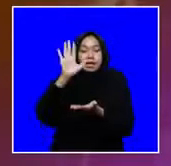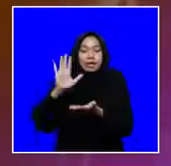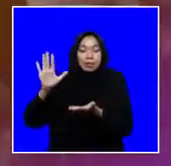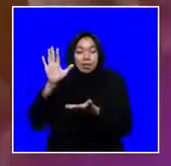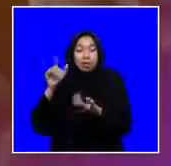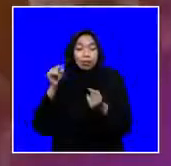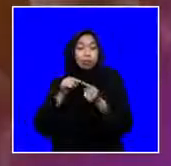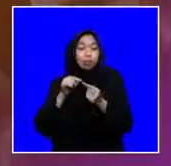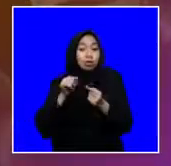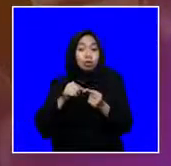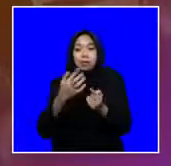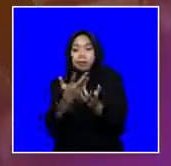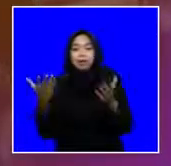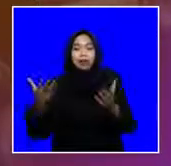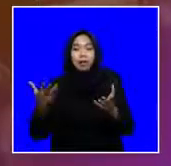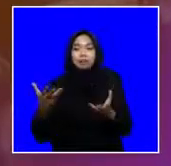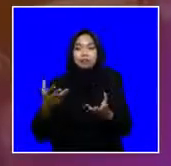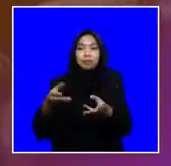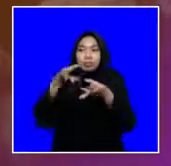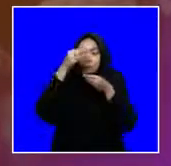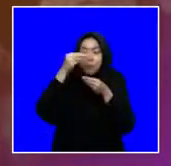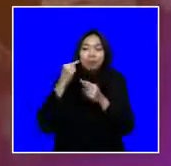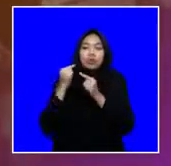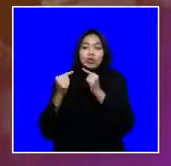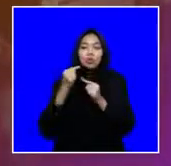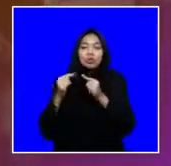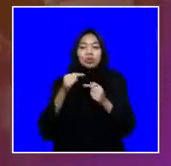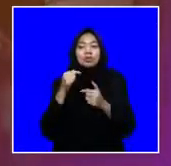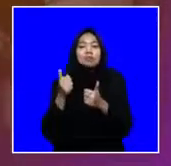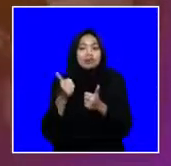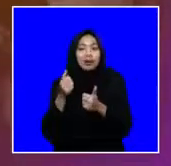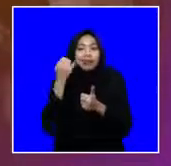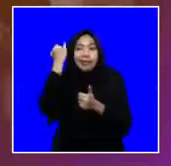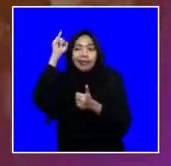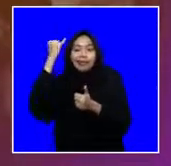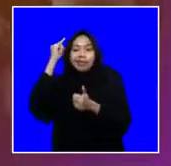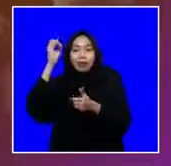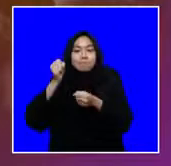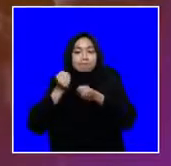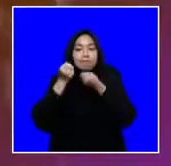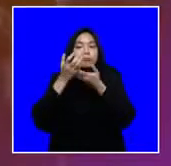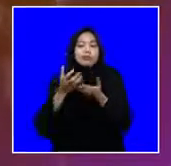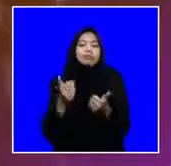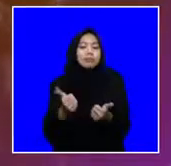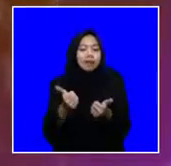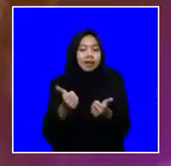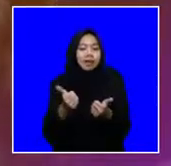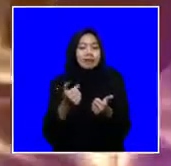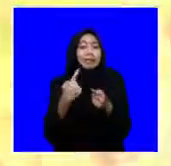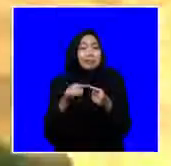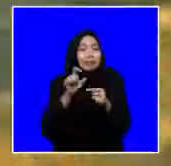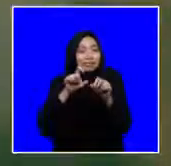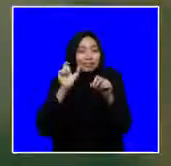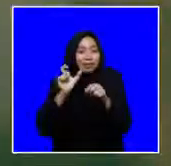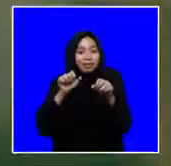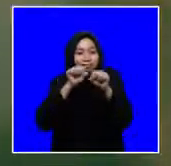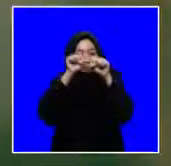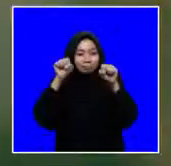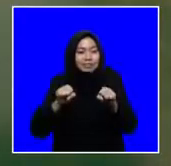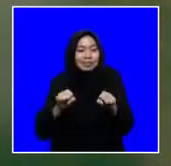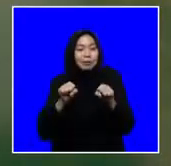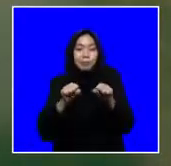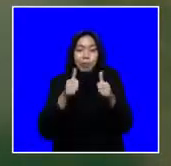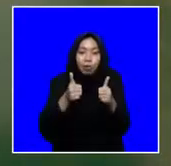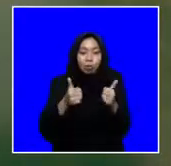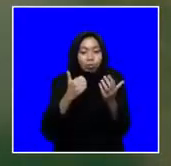berdiskusi, memaparkan gagasan dan produk secara sistematis, kritis, analitis